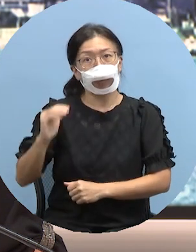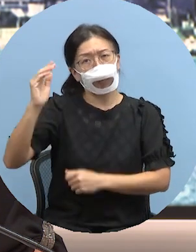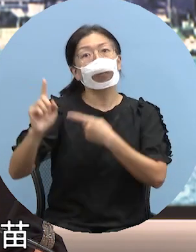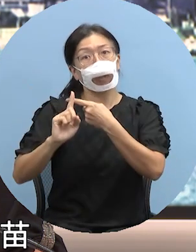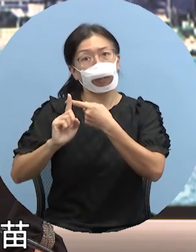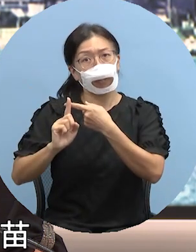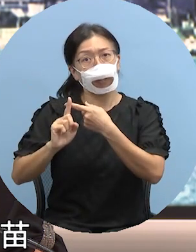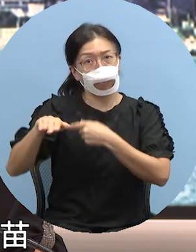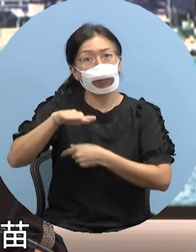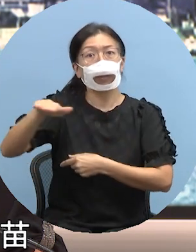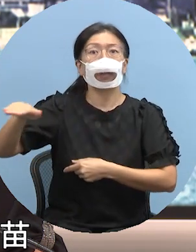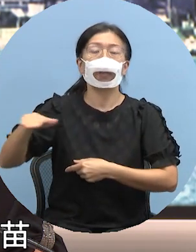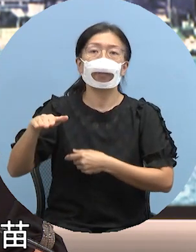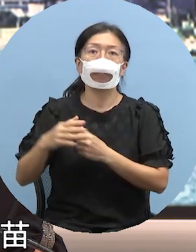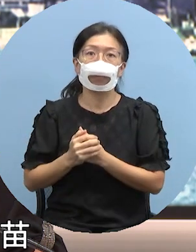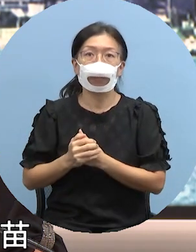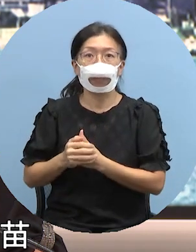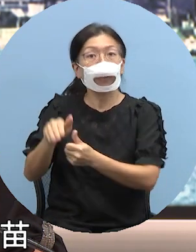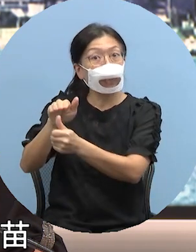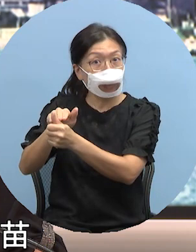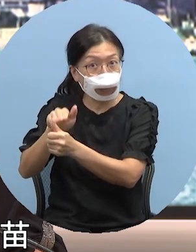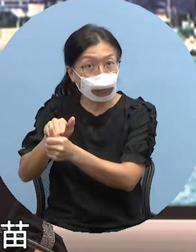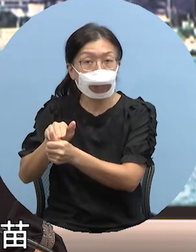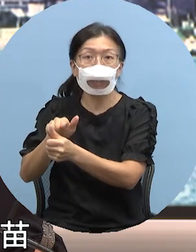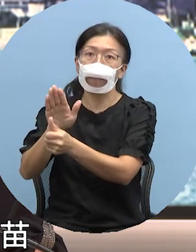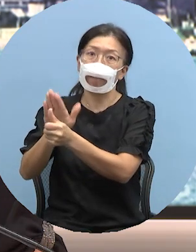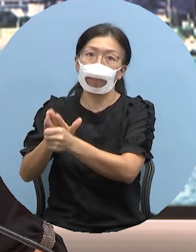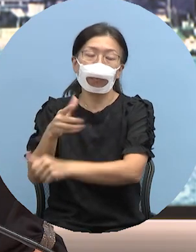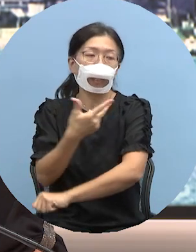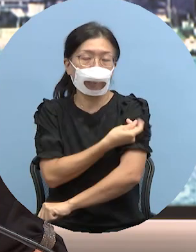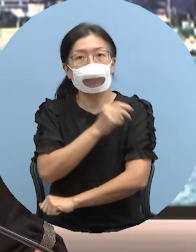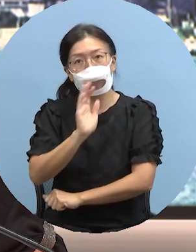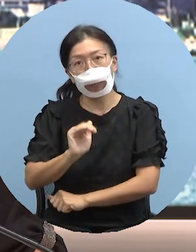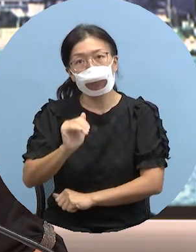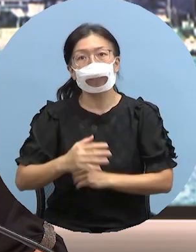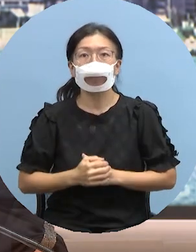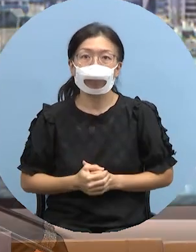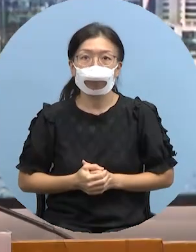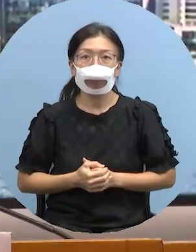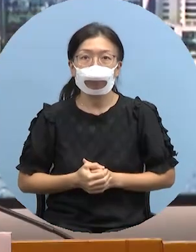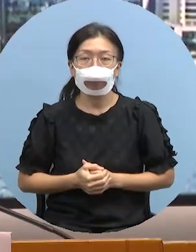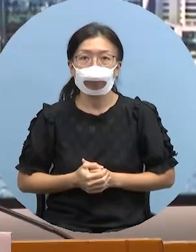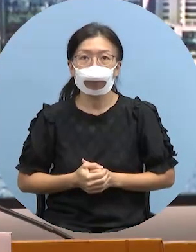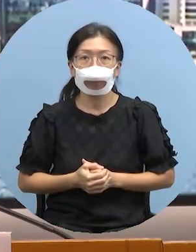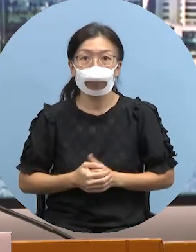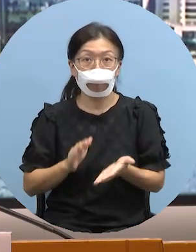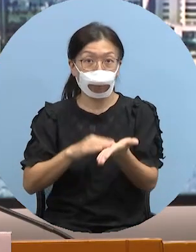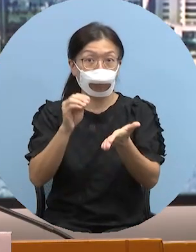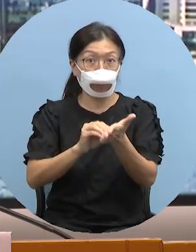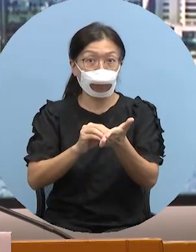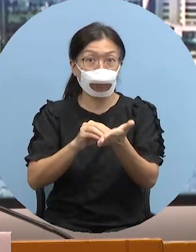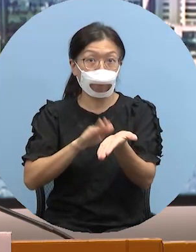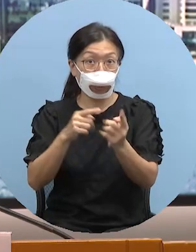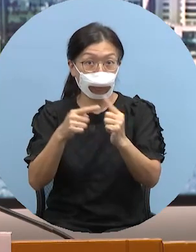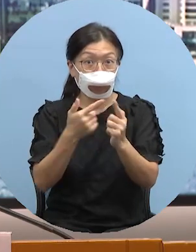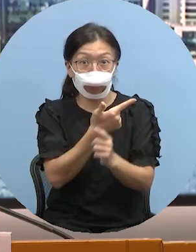危啦。咁都希望盡量睇下點樣可以隨佢哋打針，或者去安排佢哋打針。 雖然大部分確診嘅病